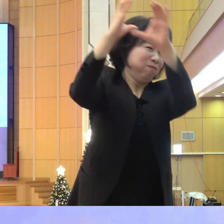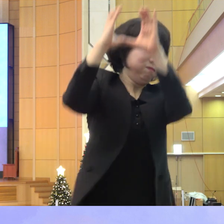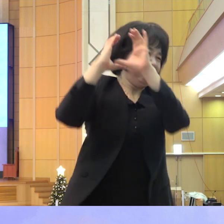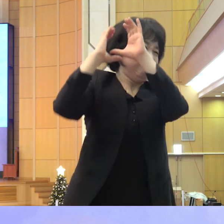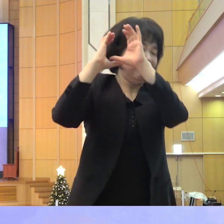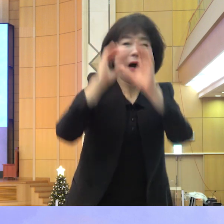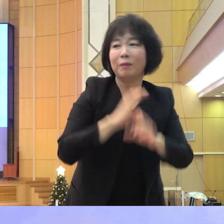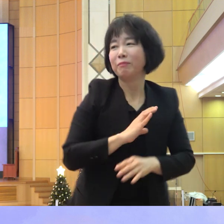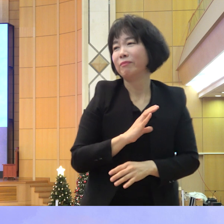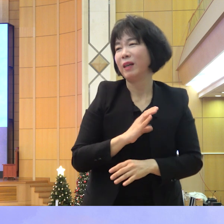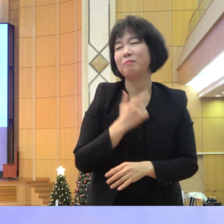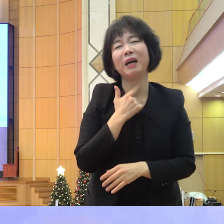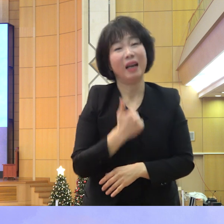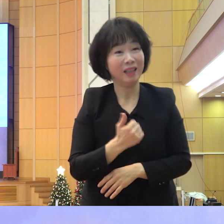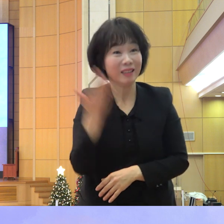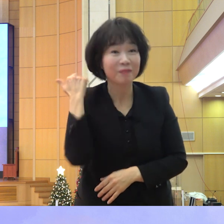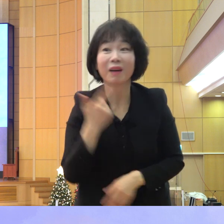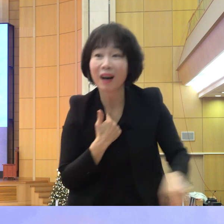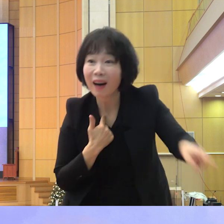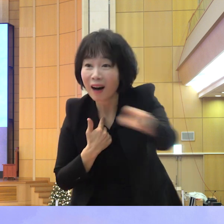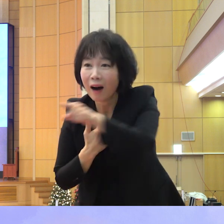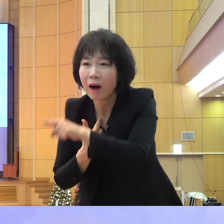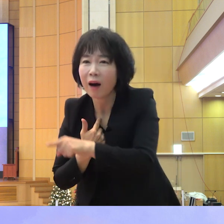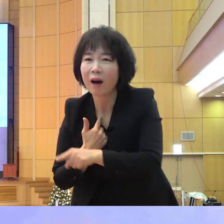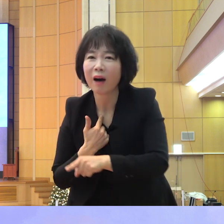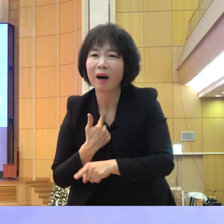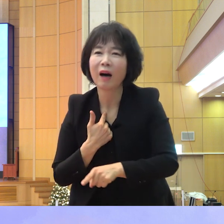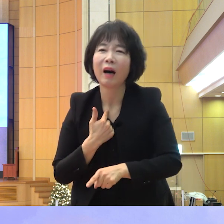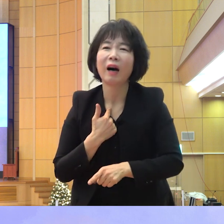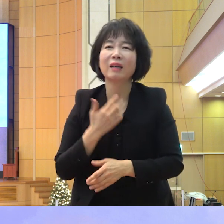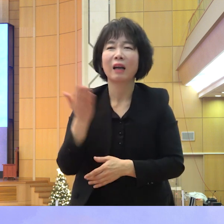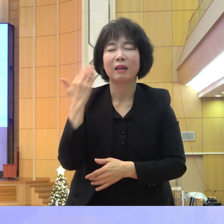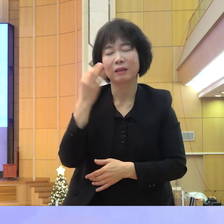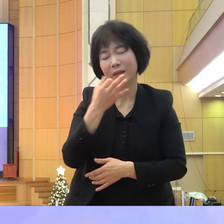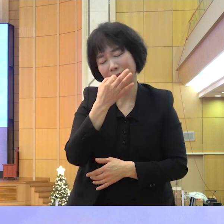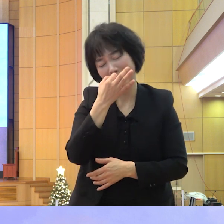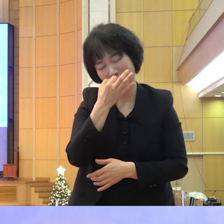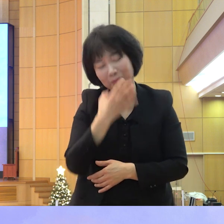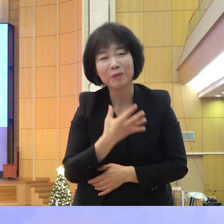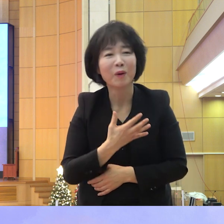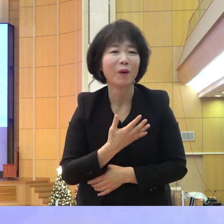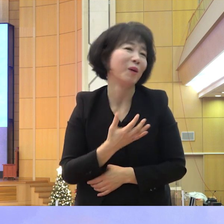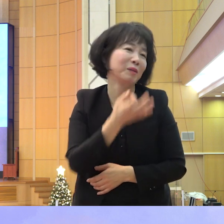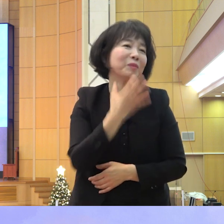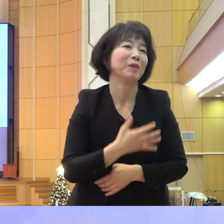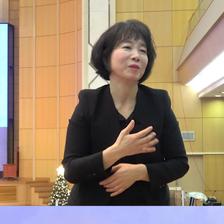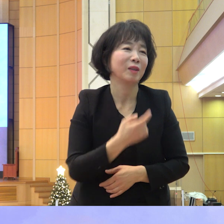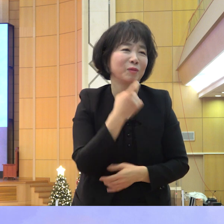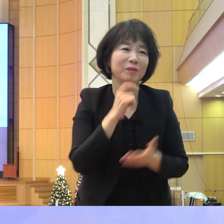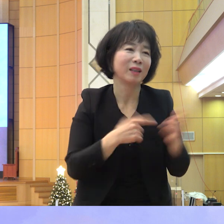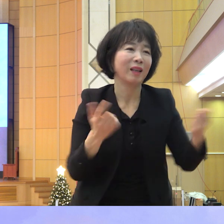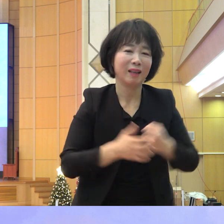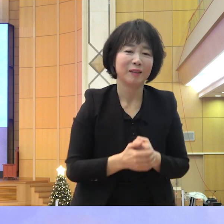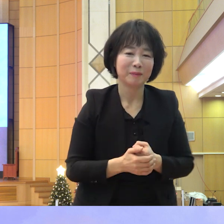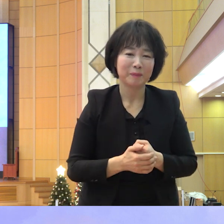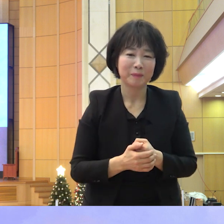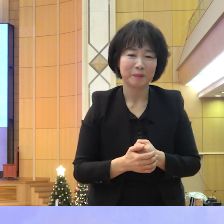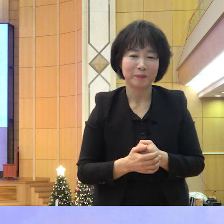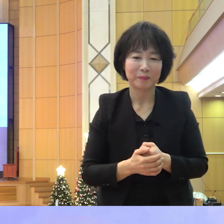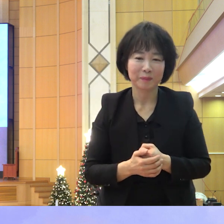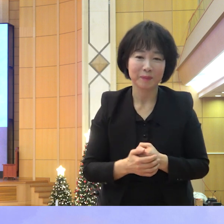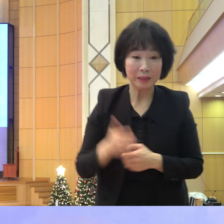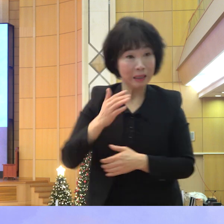찐빵하고 만두하고 그리고 꽈배기는 이렇게 이렇게 받아 가지고 팔고,